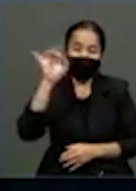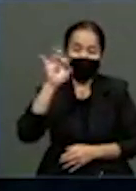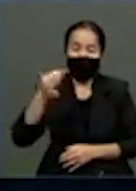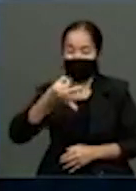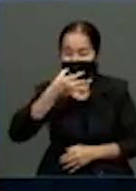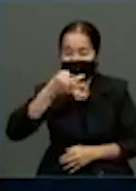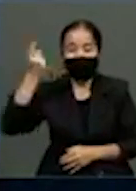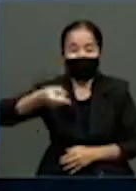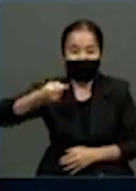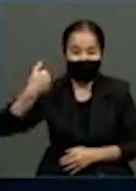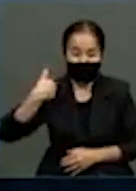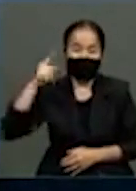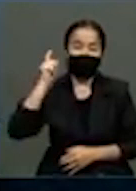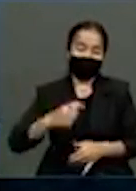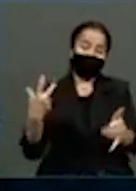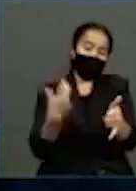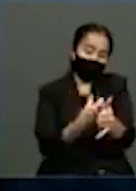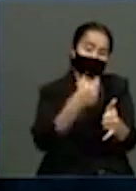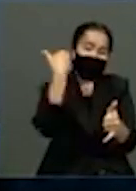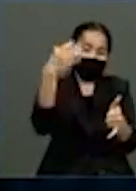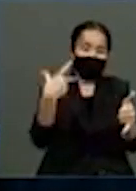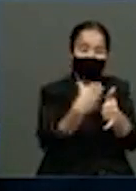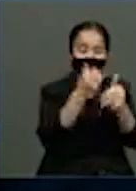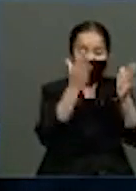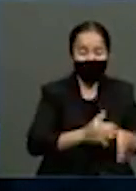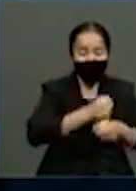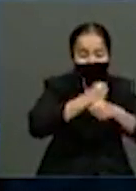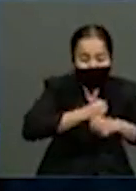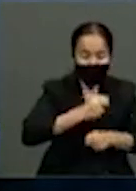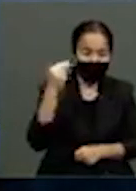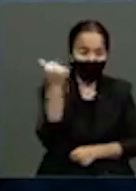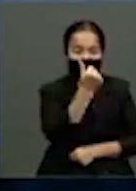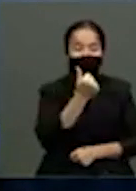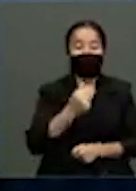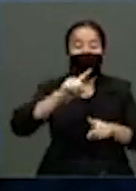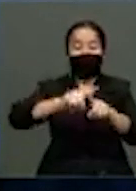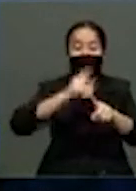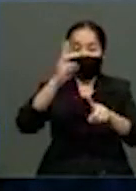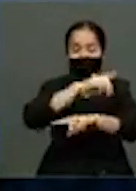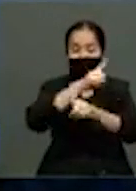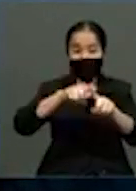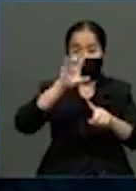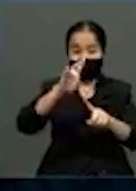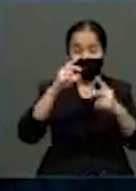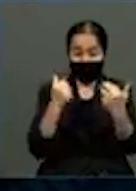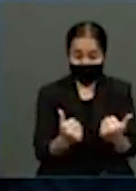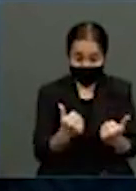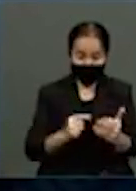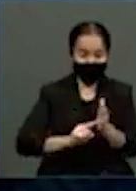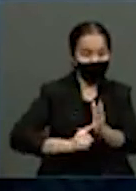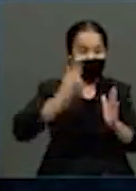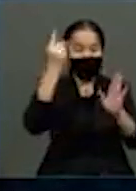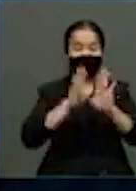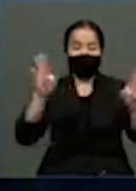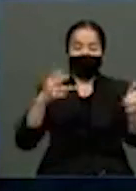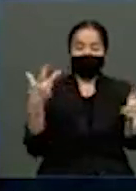การให้วัคซีนกับกลุ่มคนสูงอายุไว้นะครับเพราะว่าวันที่7มิถุนายนที่จะถึงนี้ก็เป็นวันที่ท่